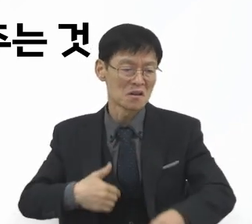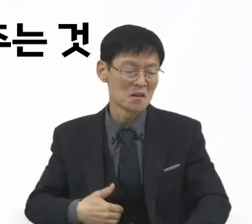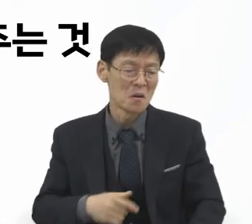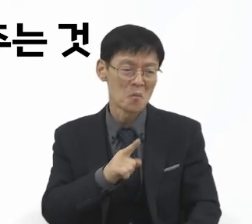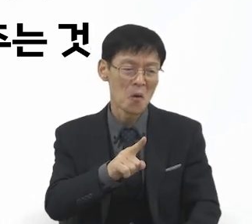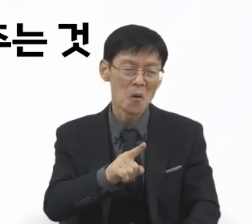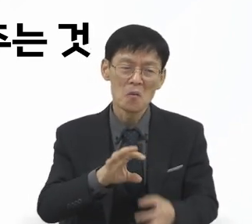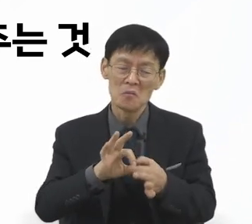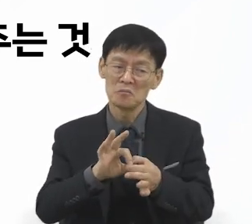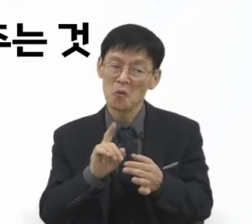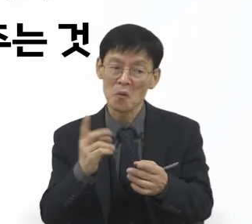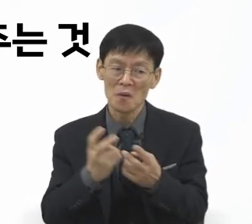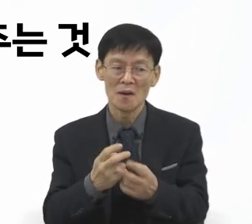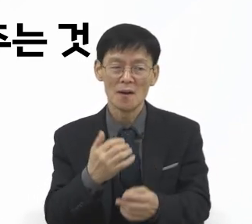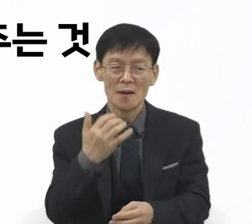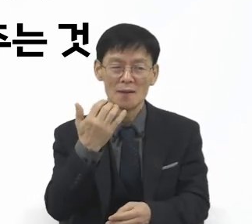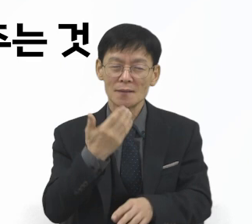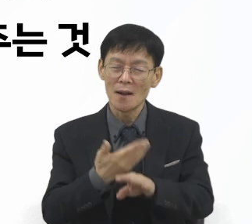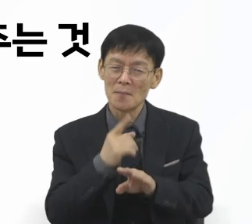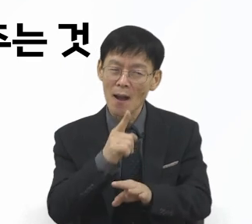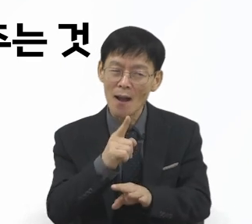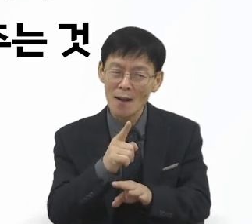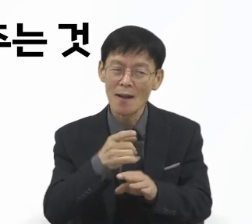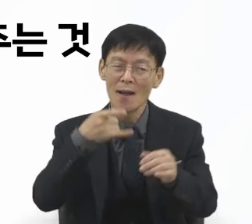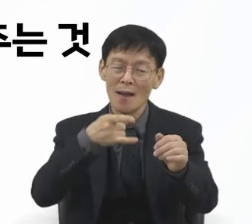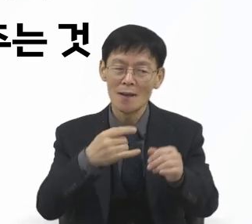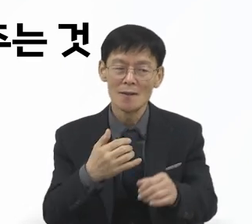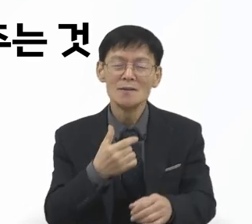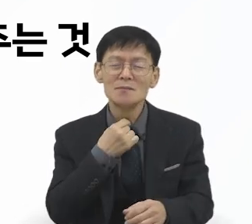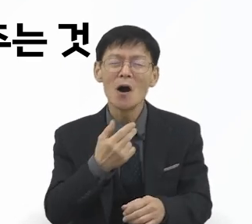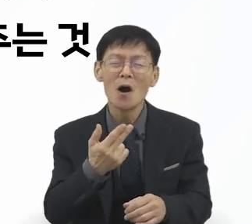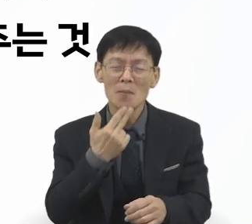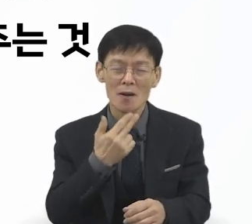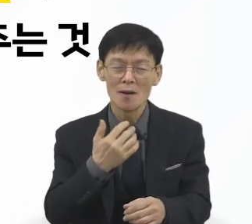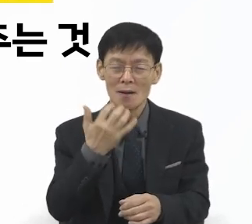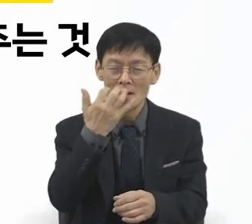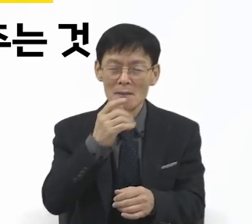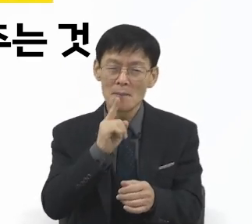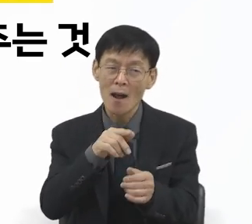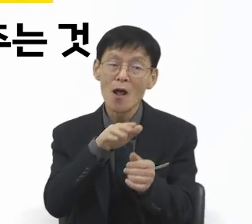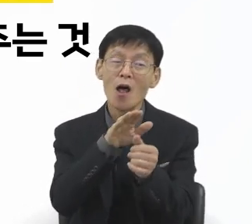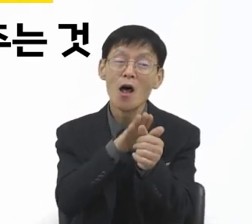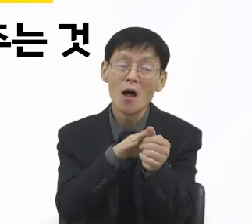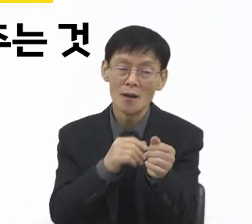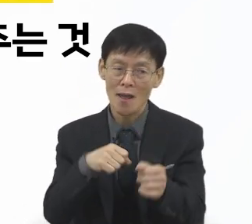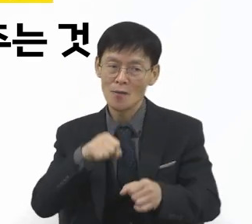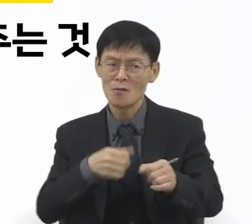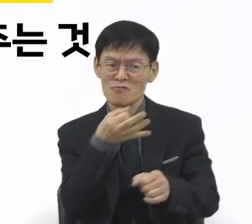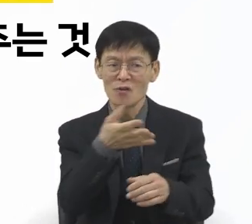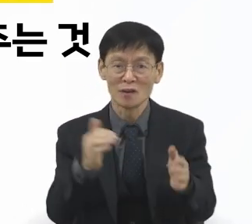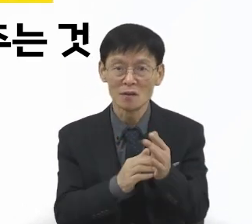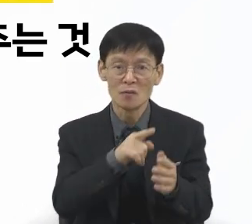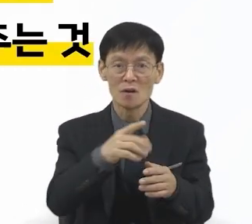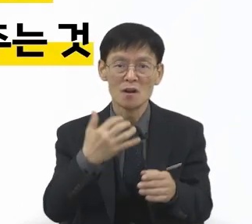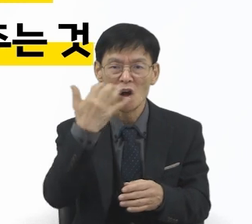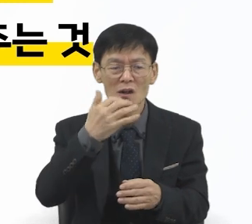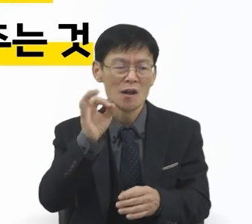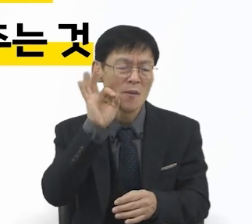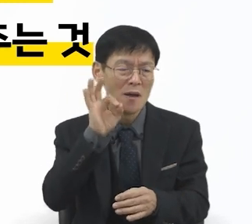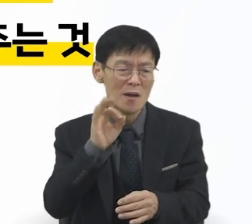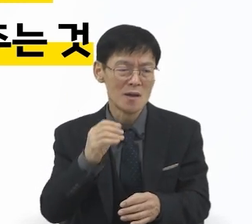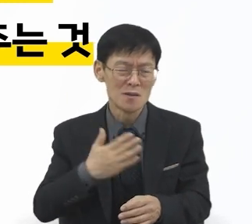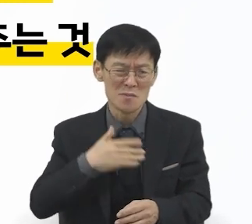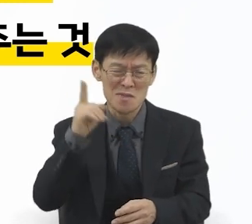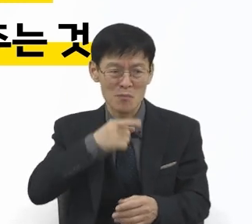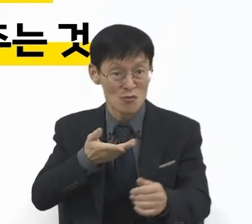이용하거나 업무와 관련해서 다른 근로자에게 원하지 않는 음란한 말이나 행동을 하여 성적